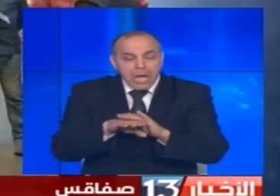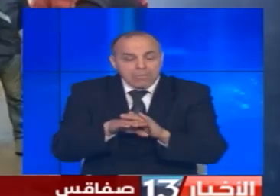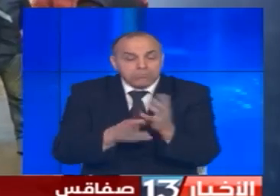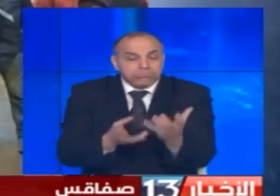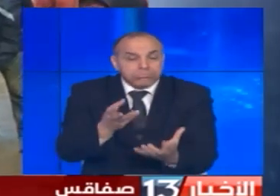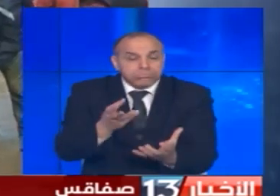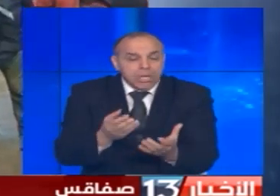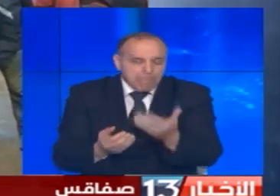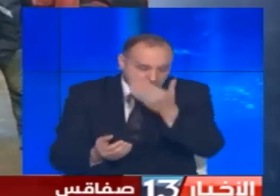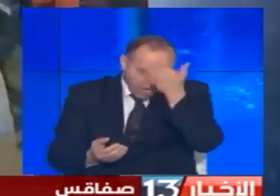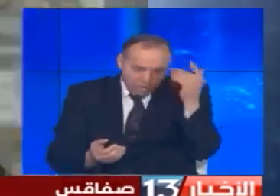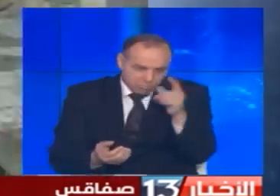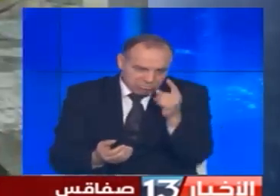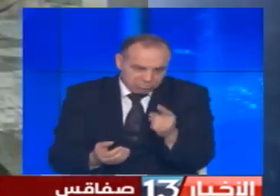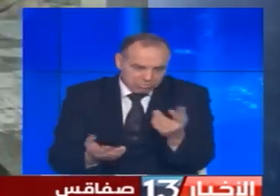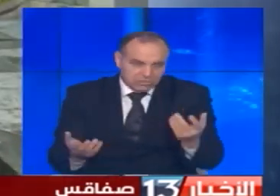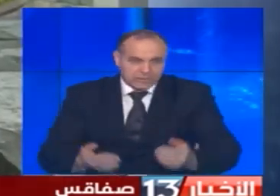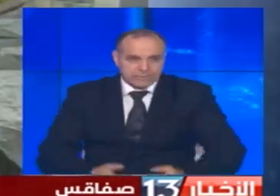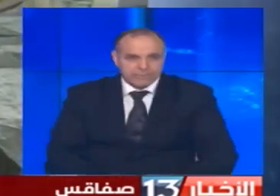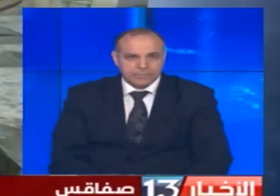اندلاعه مجهولة.